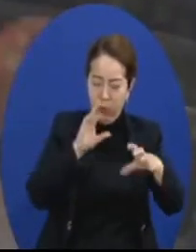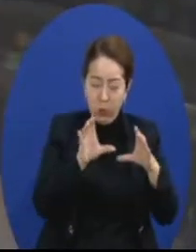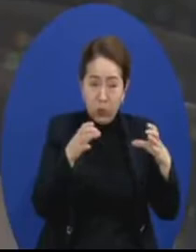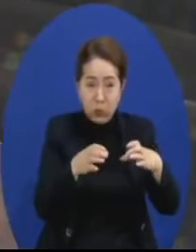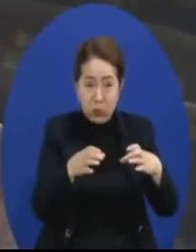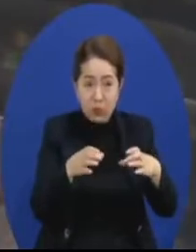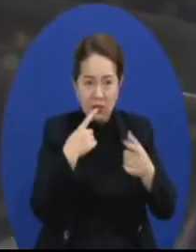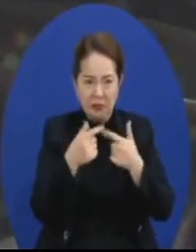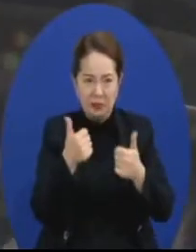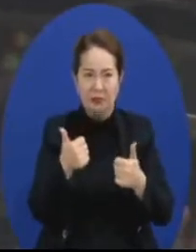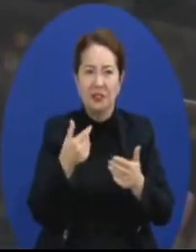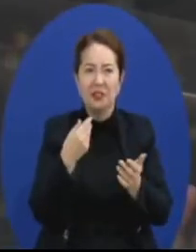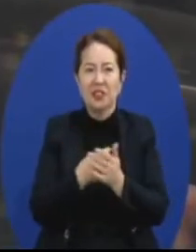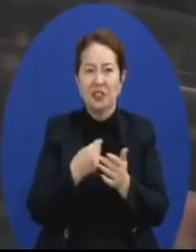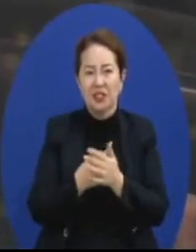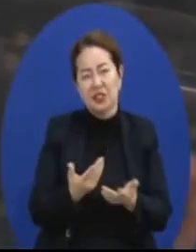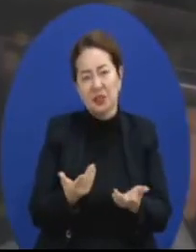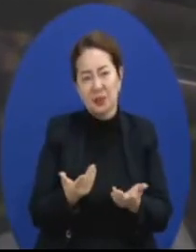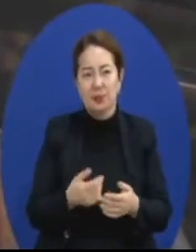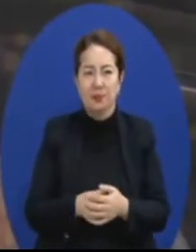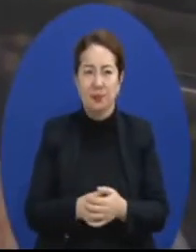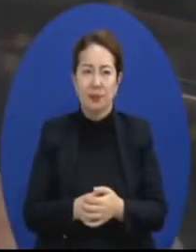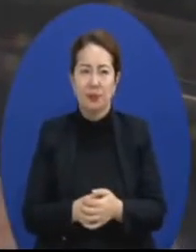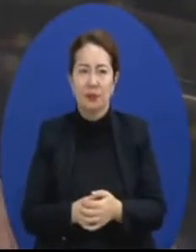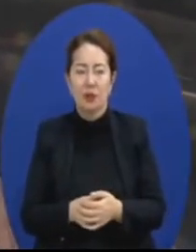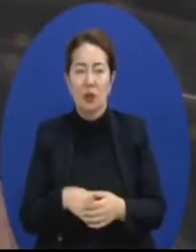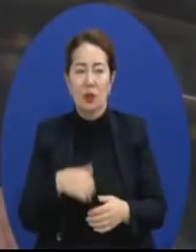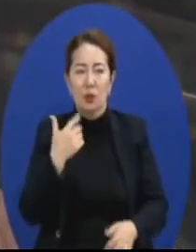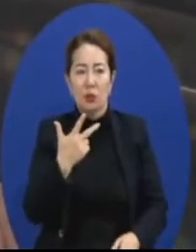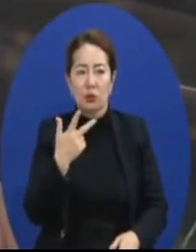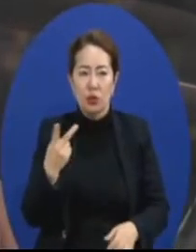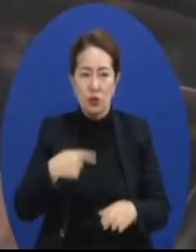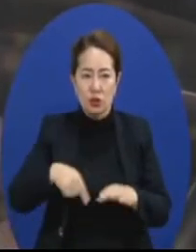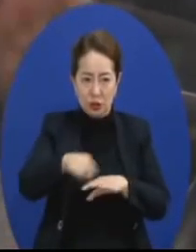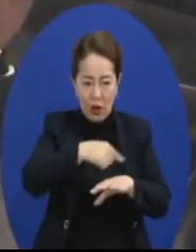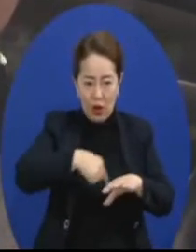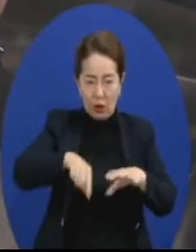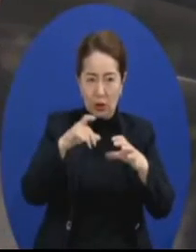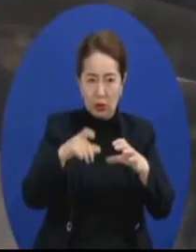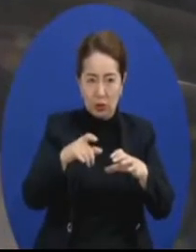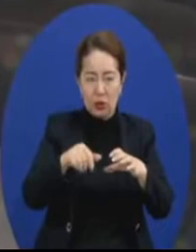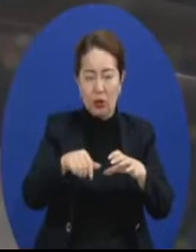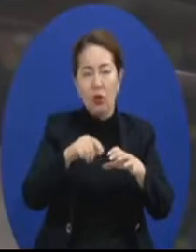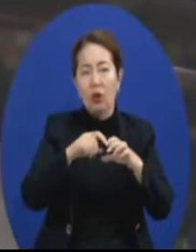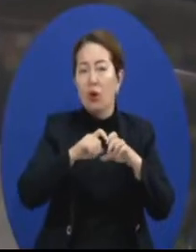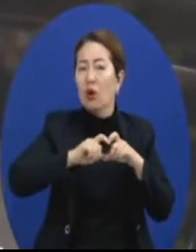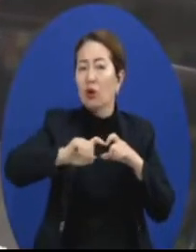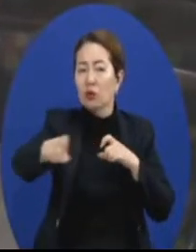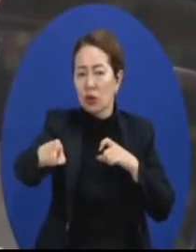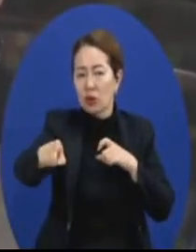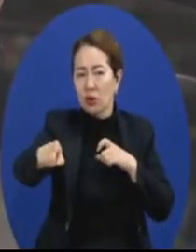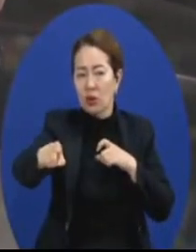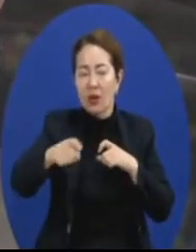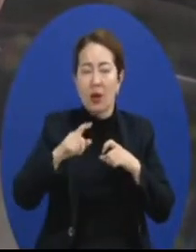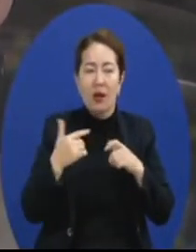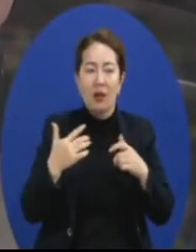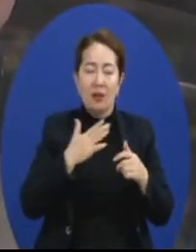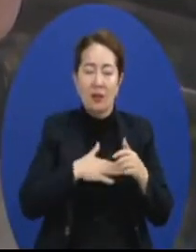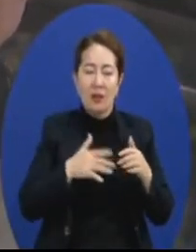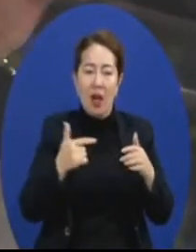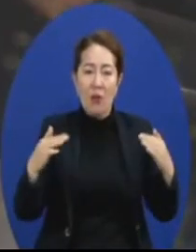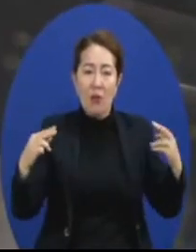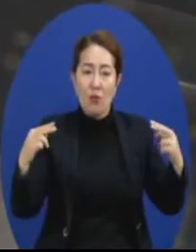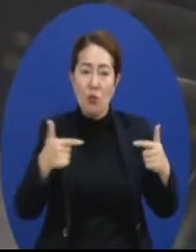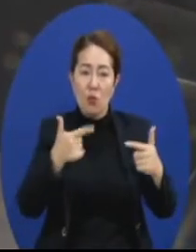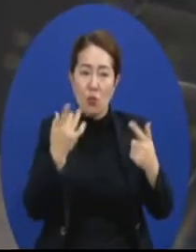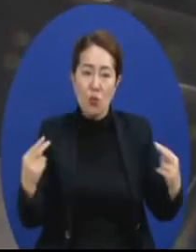гэж бодсон. Жишээлбэл одоо яах хөөд өнөө 32-ийн тойрог урагшаа одоо нэг 50-ийн